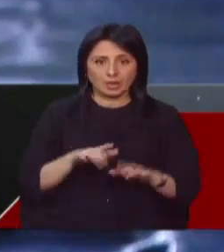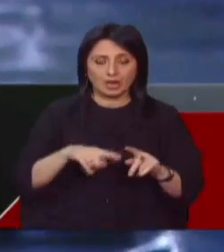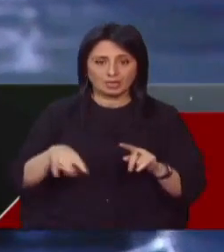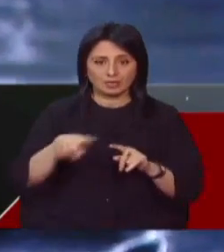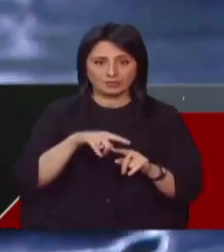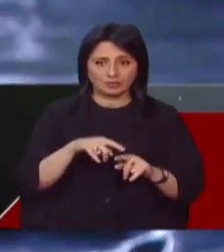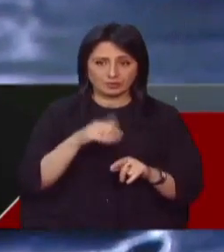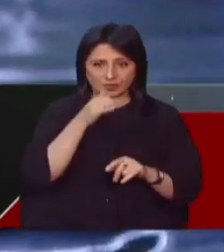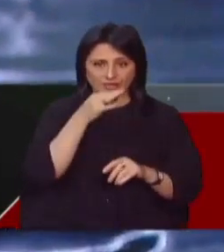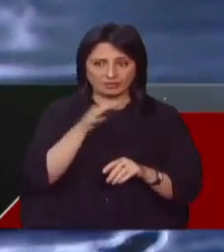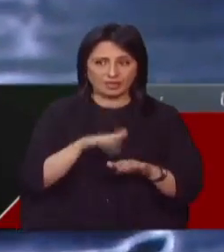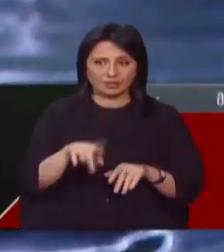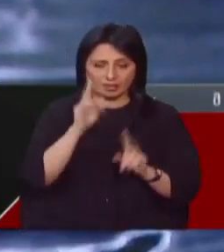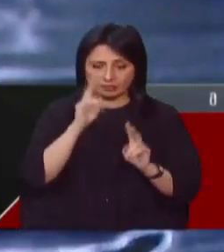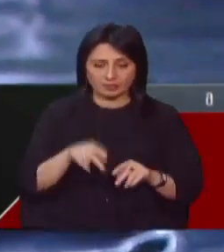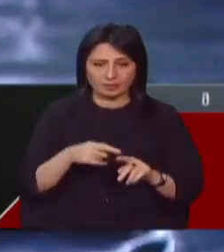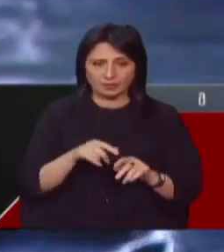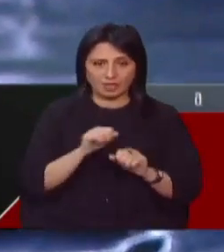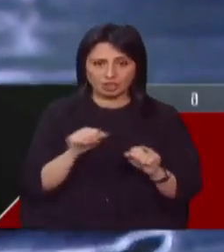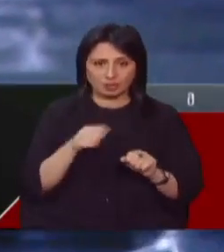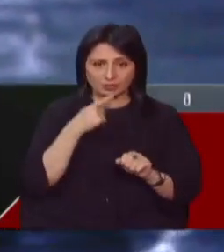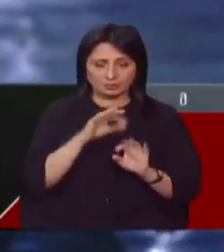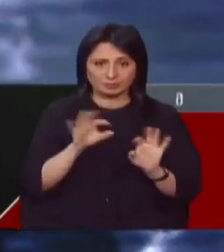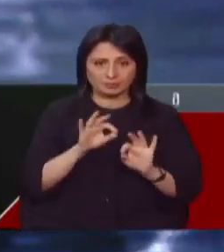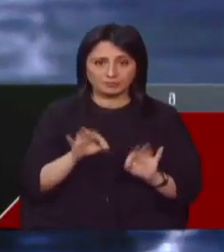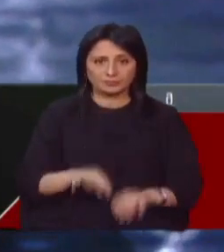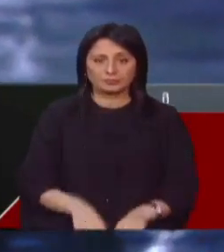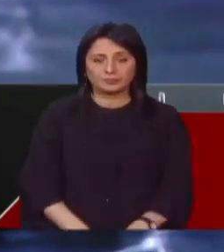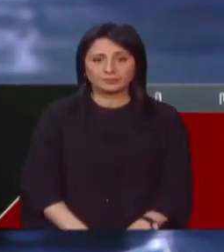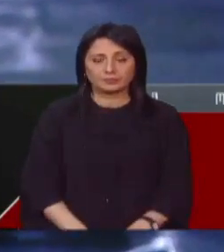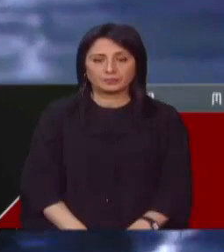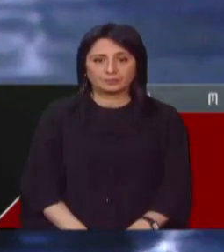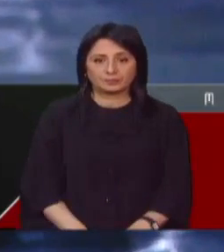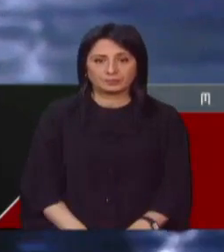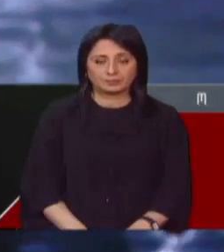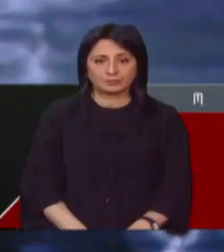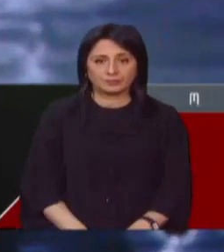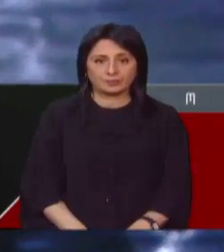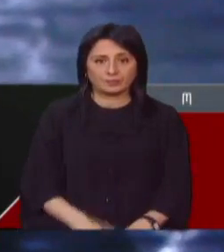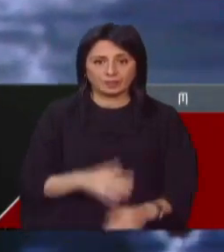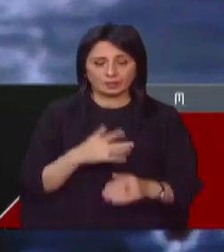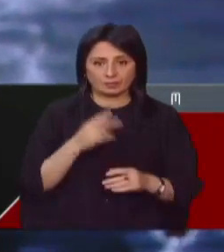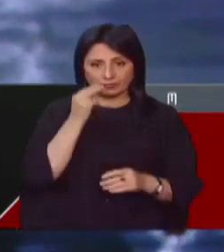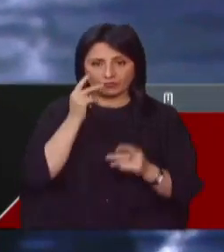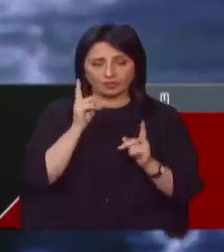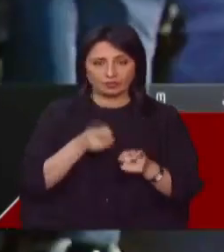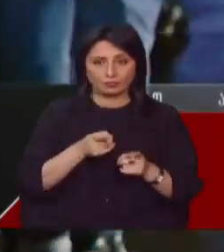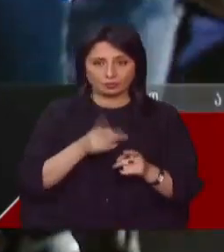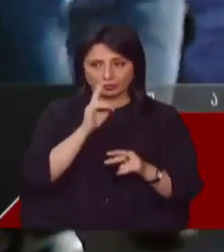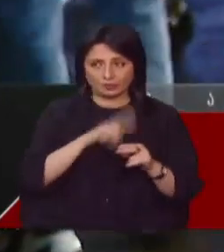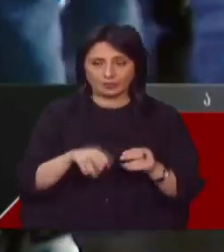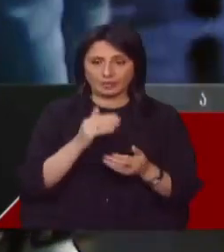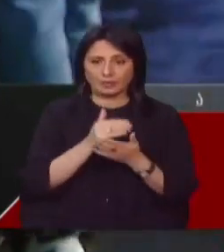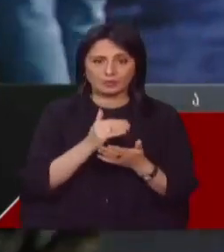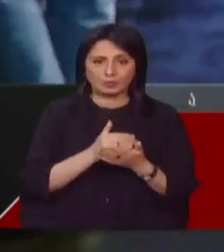ადგილმდებარეობას ვერ გეტყვით, რა ადგილი იყო ეს, თუ რა არ შეიძლება გათქვა. და რა ვიცი, დიდი ვაჟკაცი დავკარგეთ.